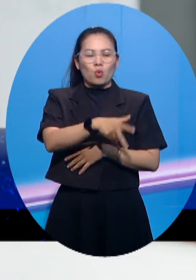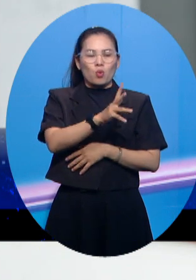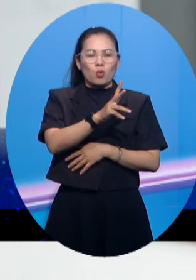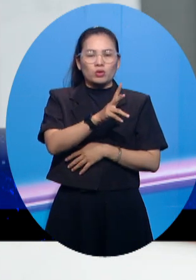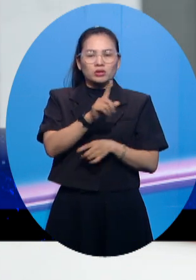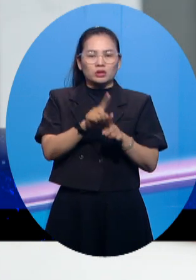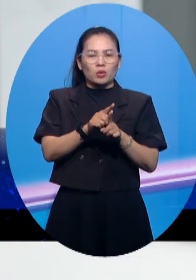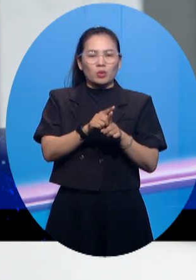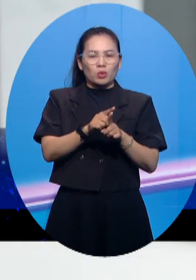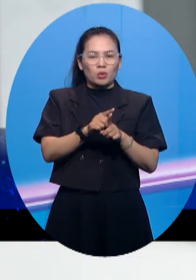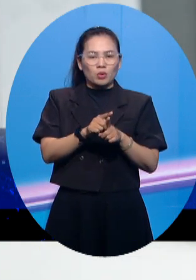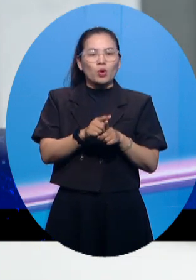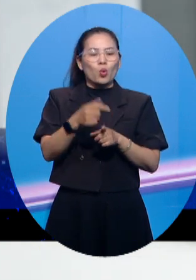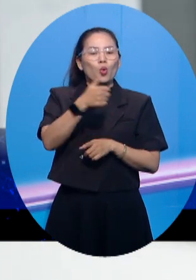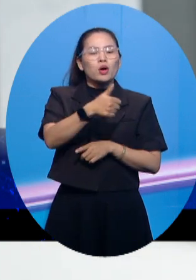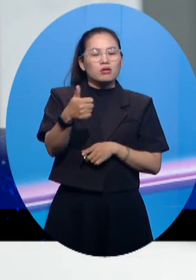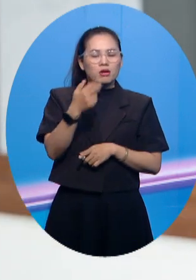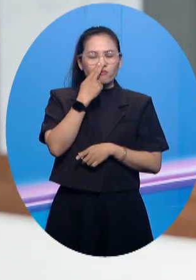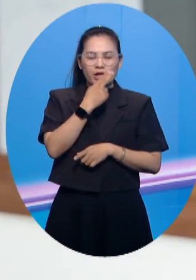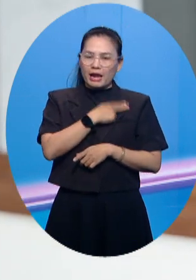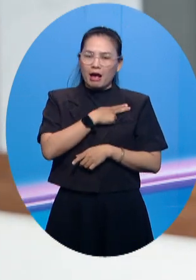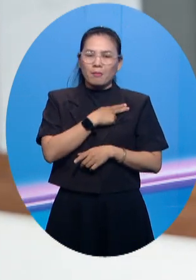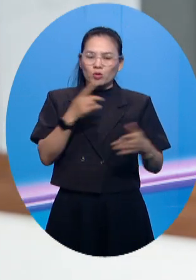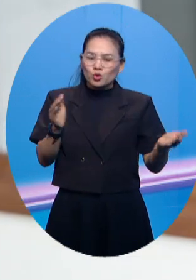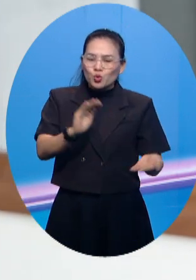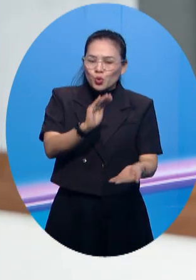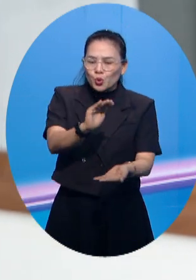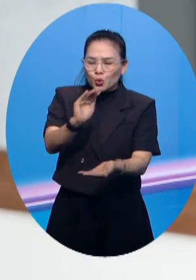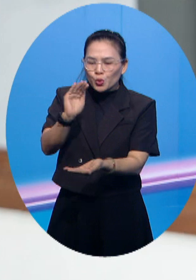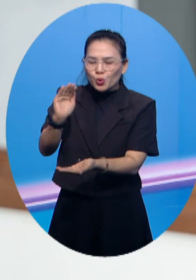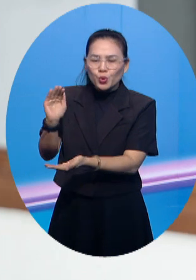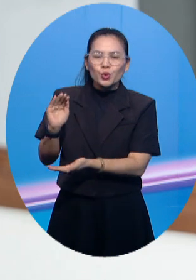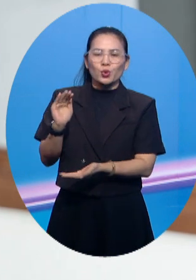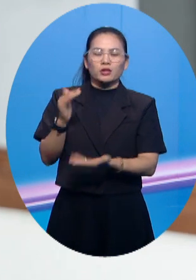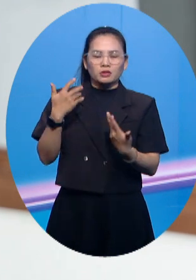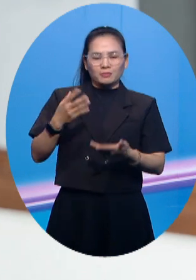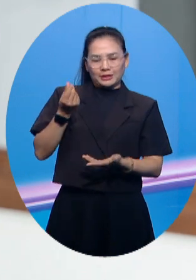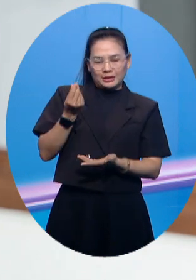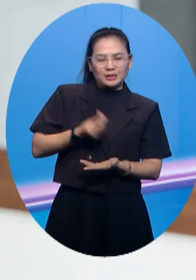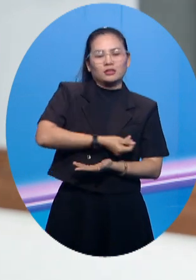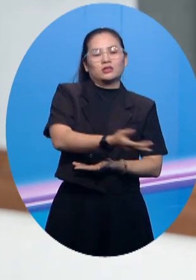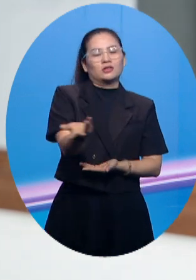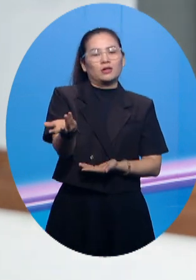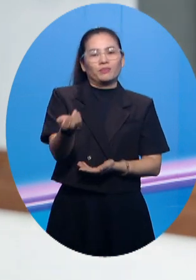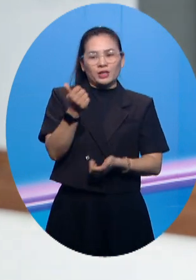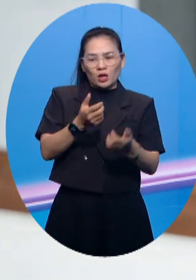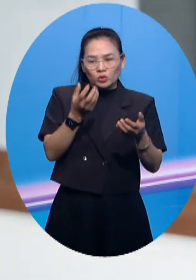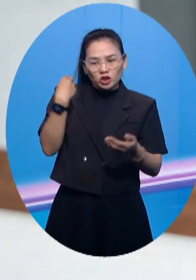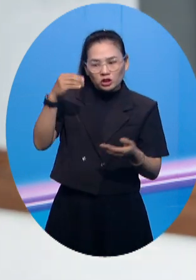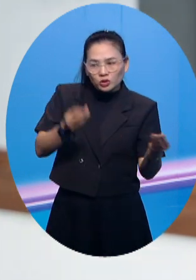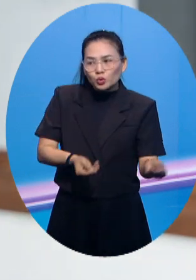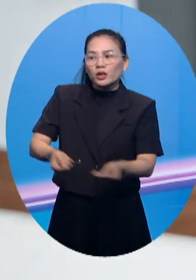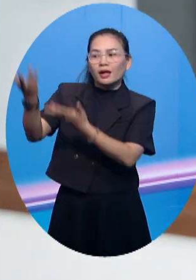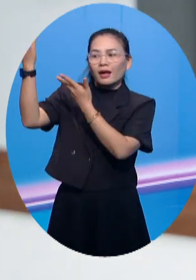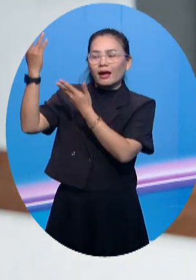con xóa đói giảm nghèo của bà con nông dân. Cả trang trại chúng tôi cũng vậy. Nếu chúng tôi được xuất đi thì